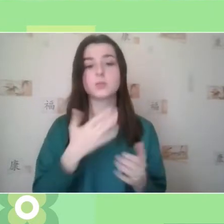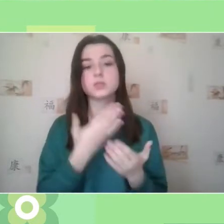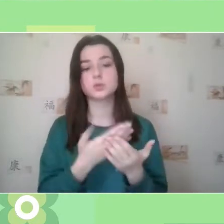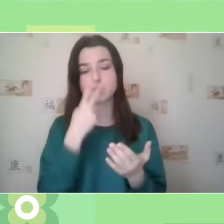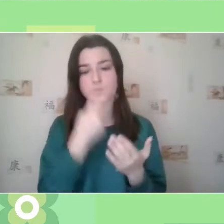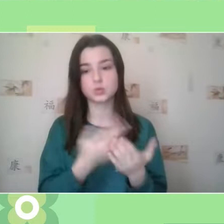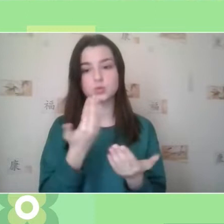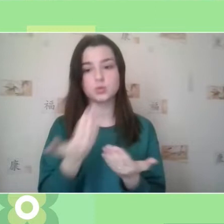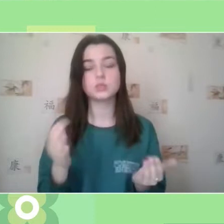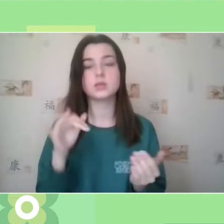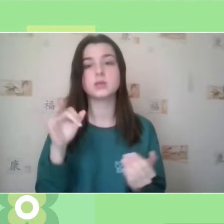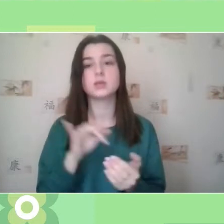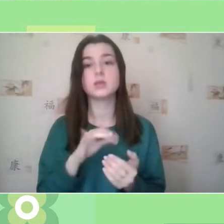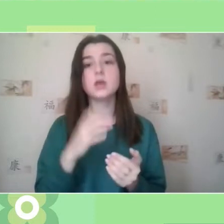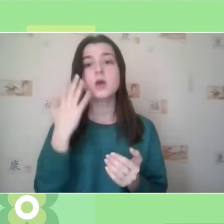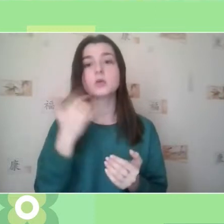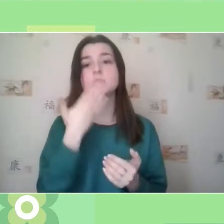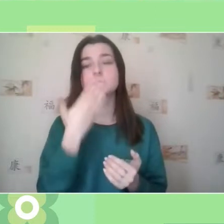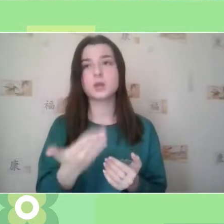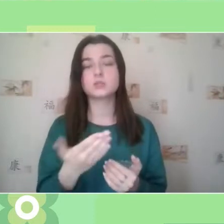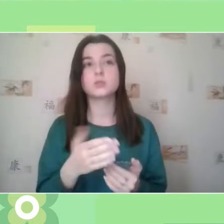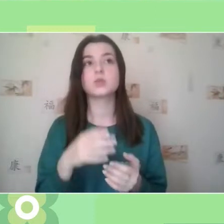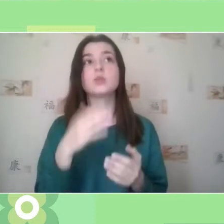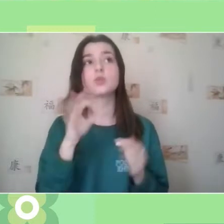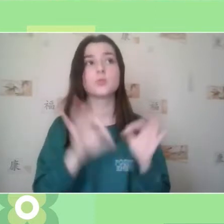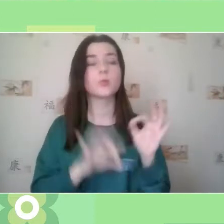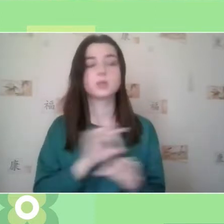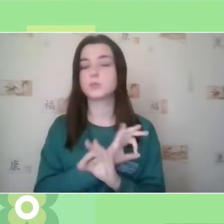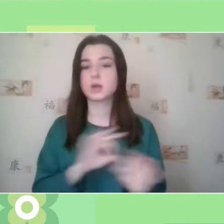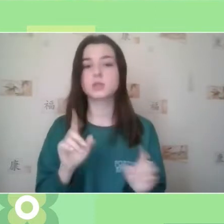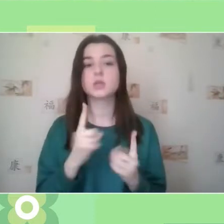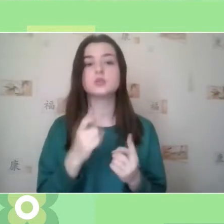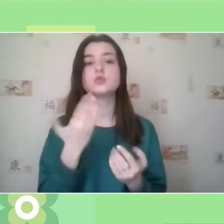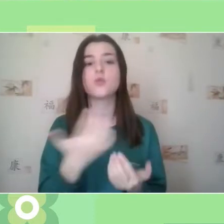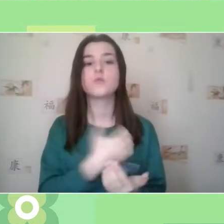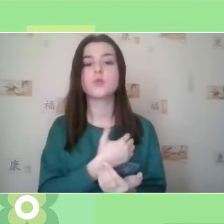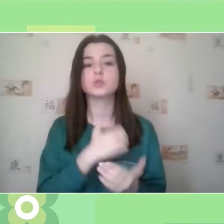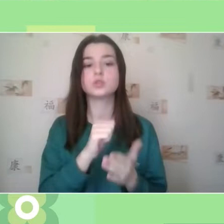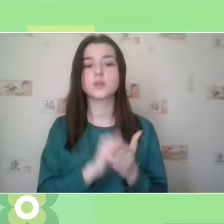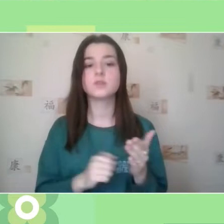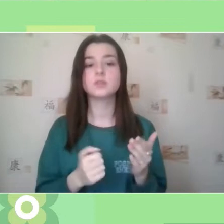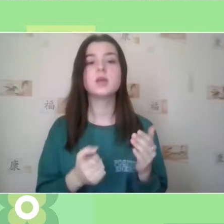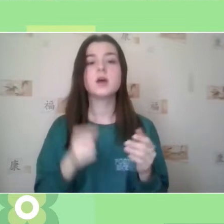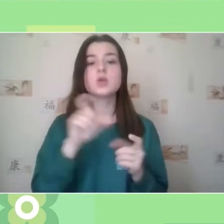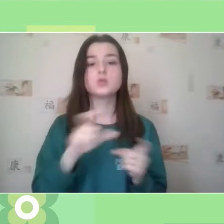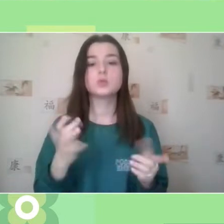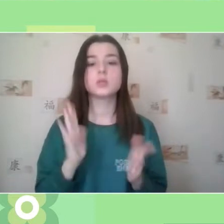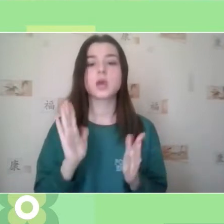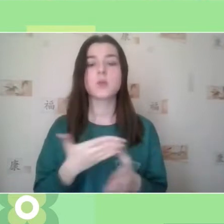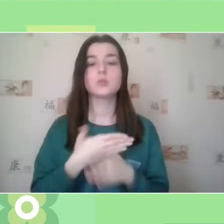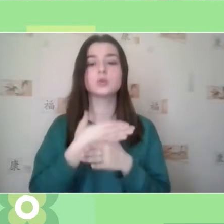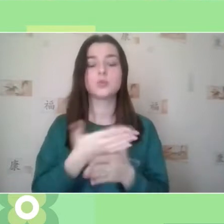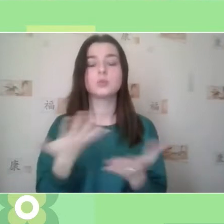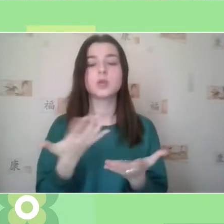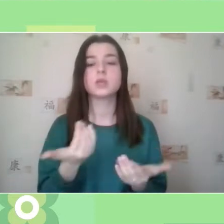ситуація, коли я запитувала, окей, проект прекрасний, скажіть, будь ласка, а чого, власне, ви хочете від донора? Тобто, ну, яка допомога,